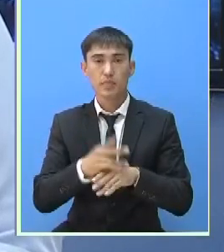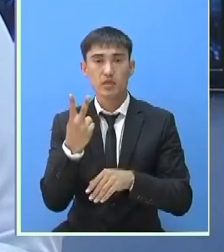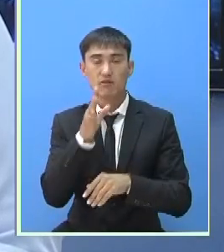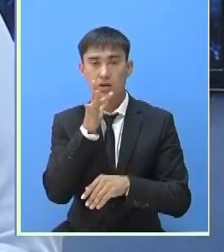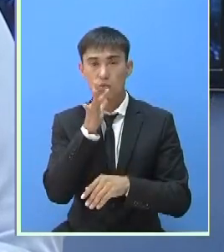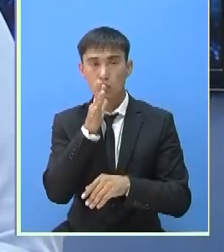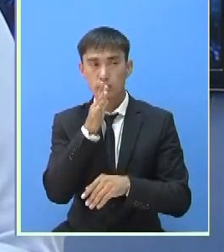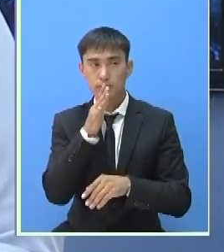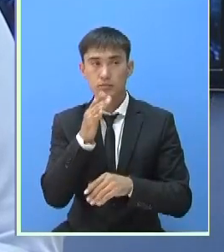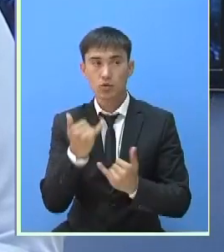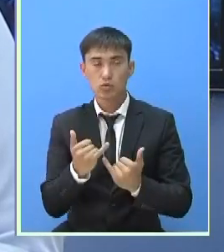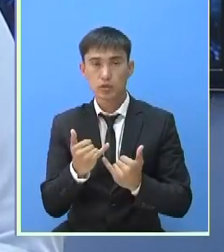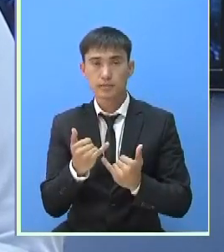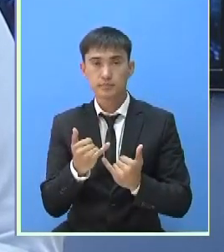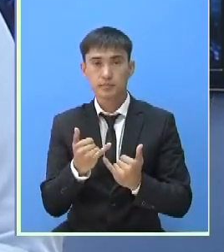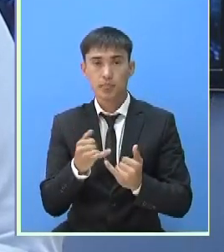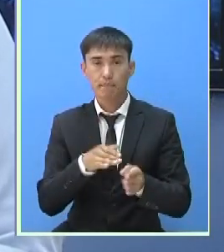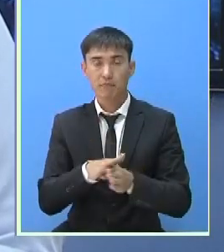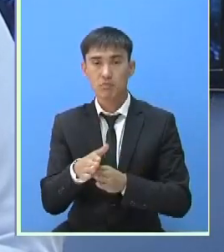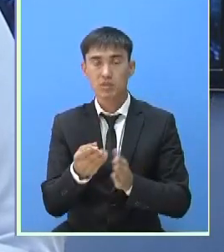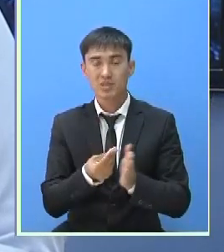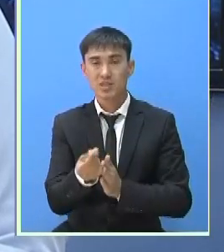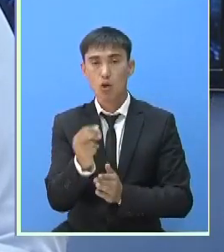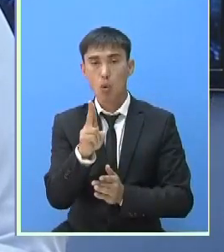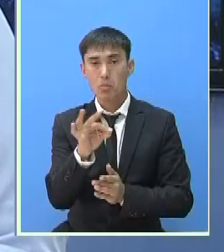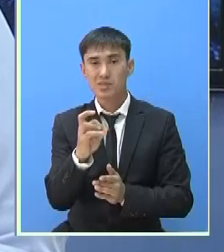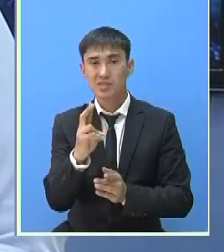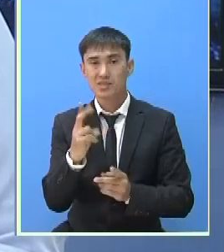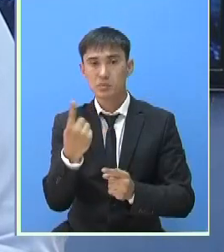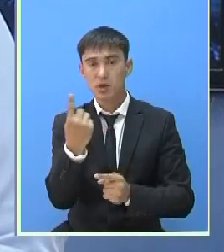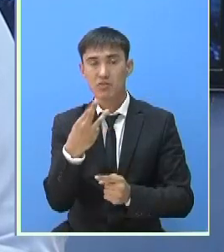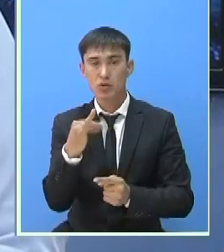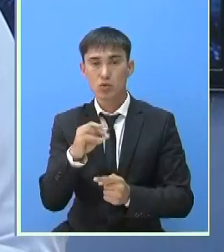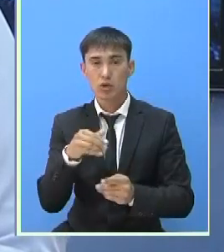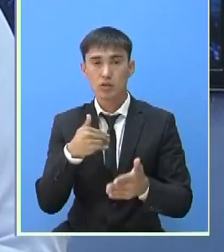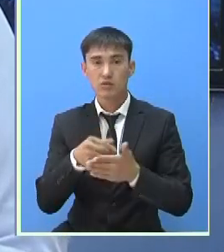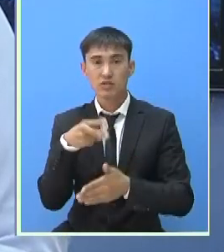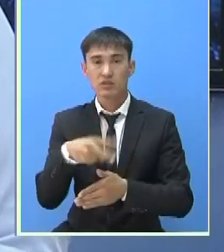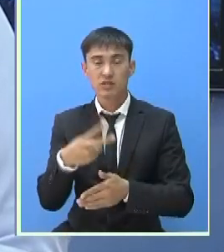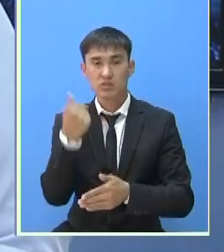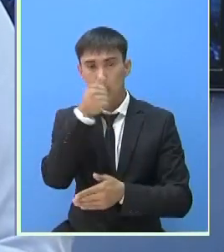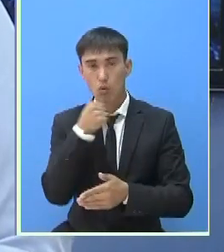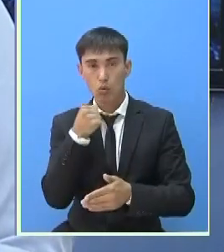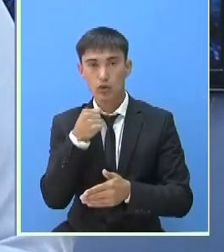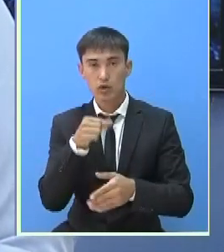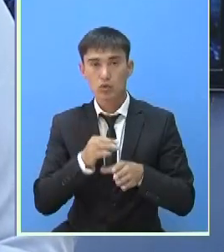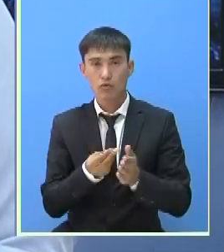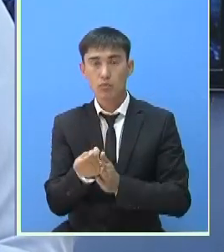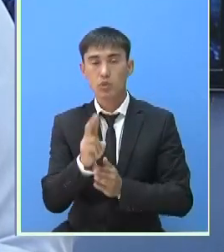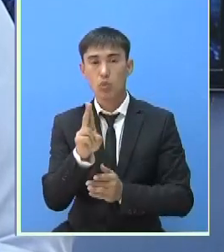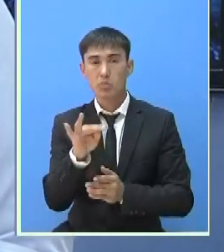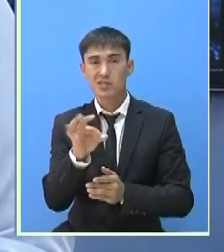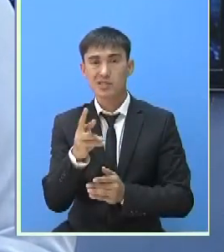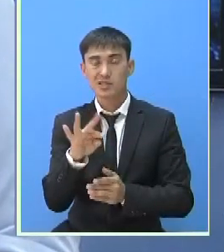2 лет уже идут выплаты компенсации. То есть с 1 июля 2020 года идут выплаты